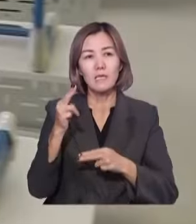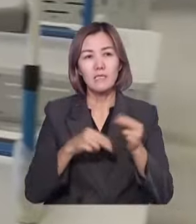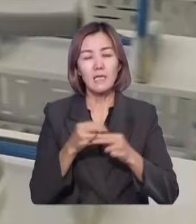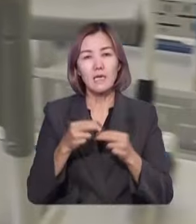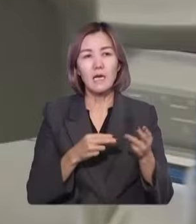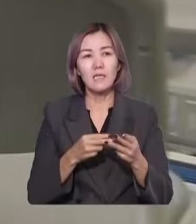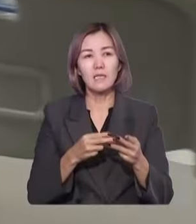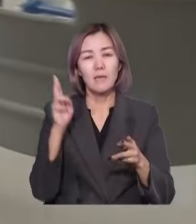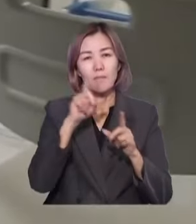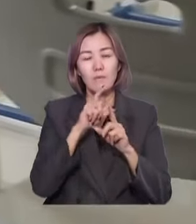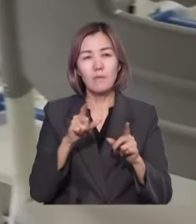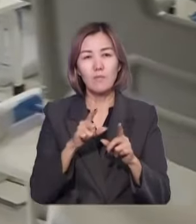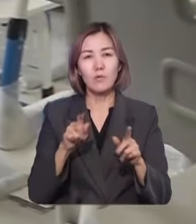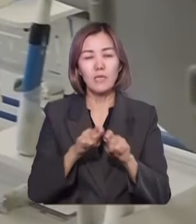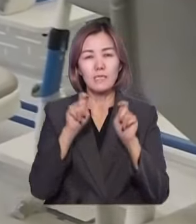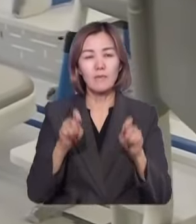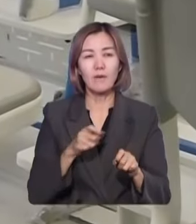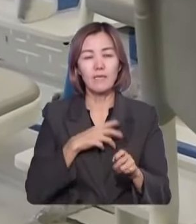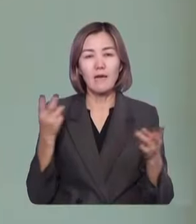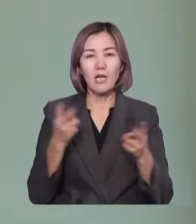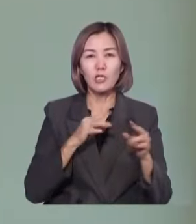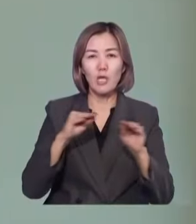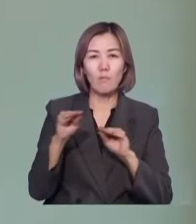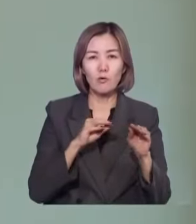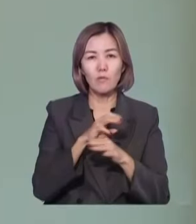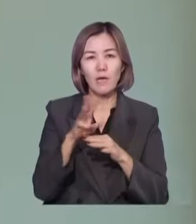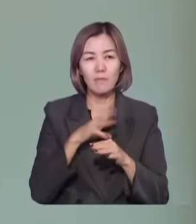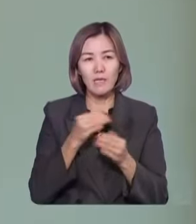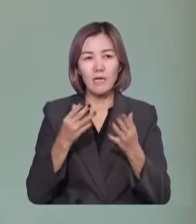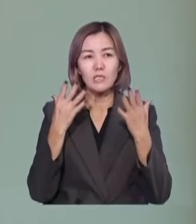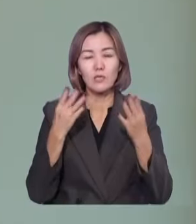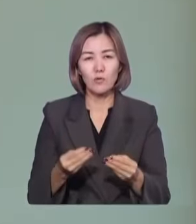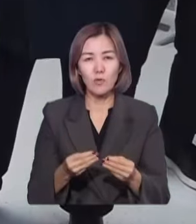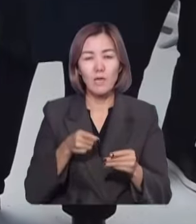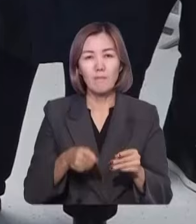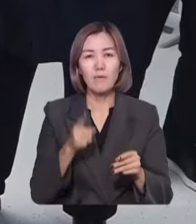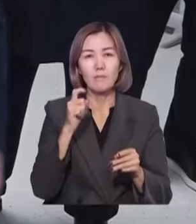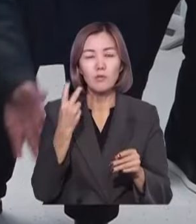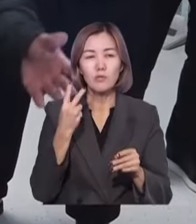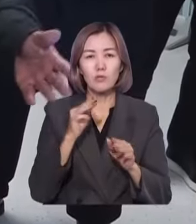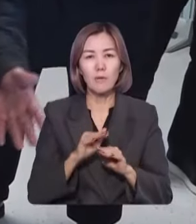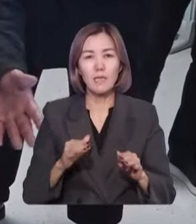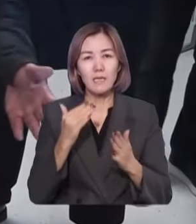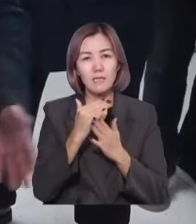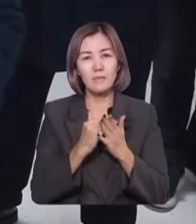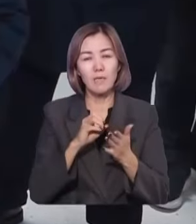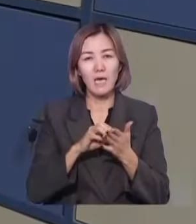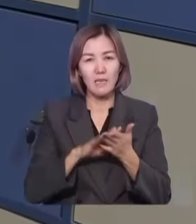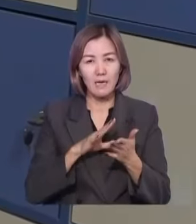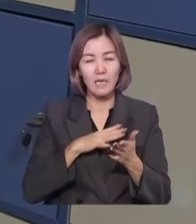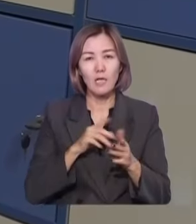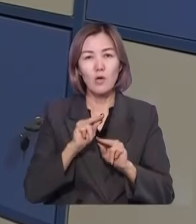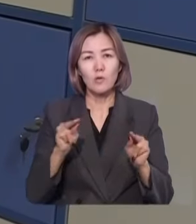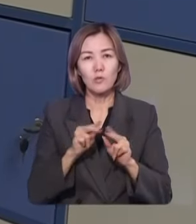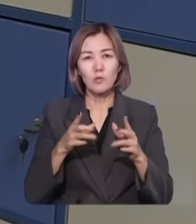Зәулім білім ордасына да барды. Барлық қажетті жабдықтар толық қамтылған. Қазірдің өзінде 1100 оқушы тізімге алынған. Ұстаздар құрамы